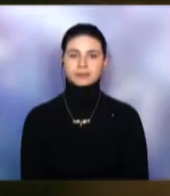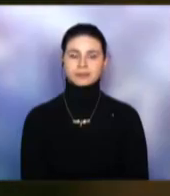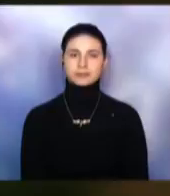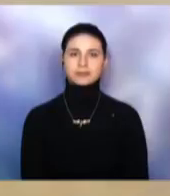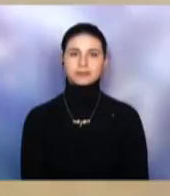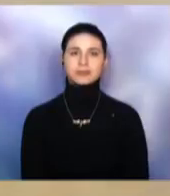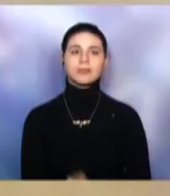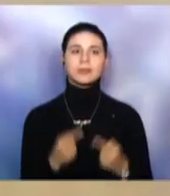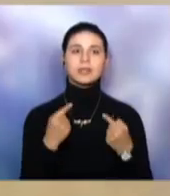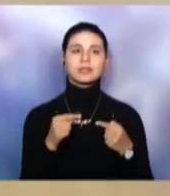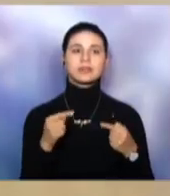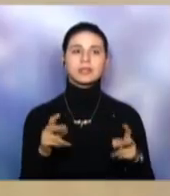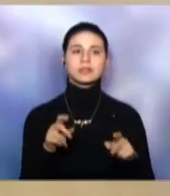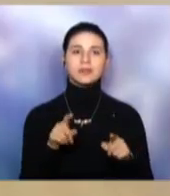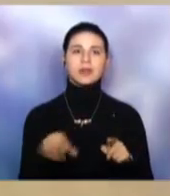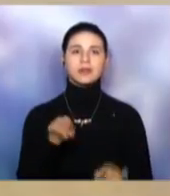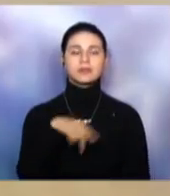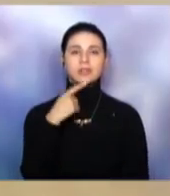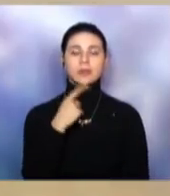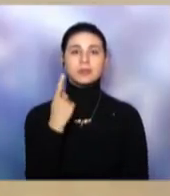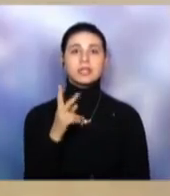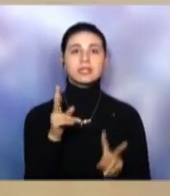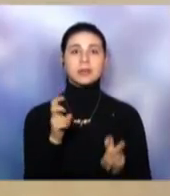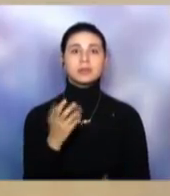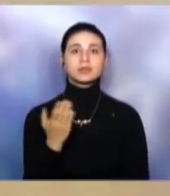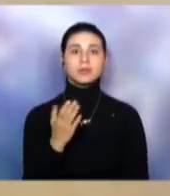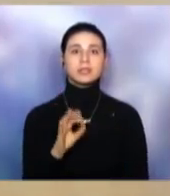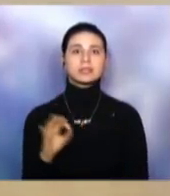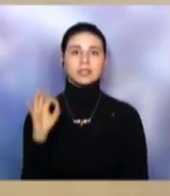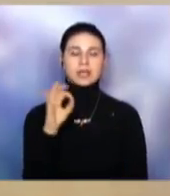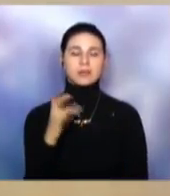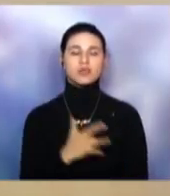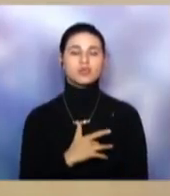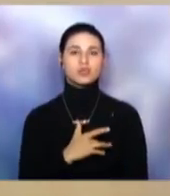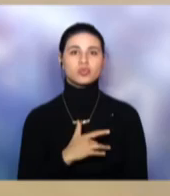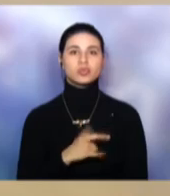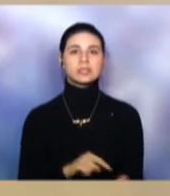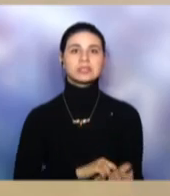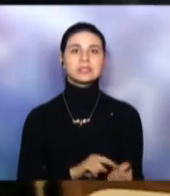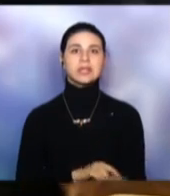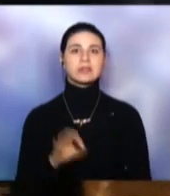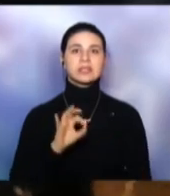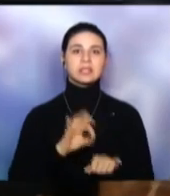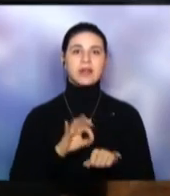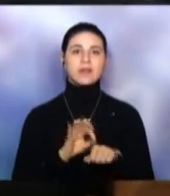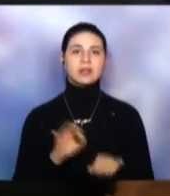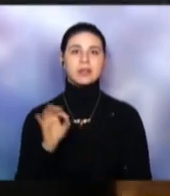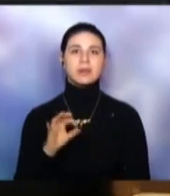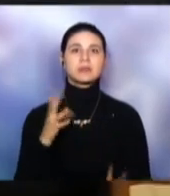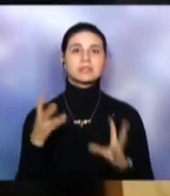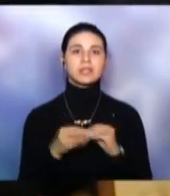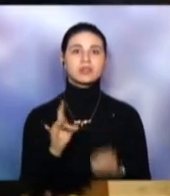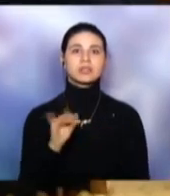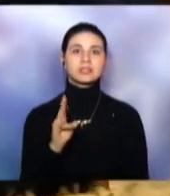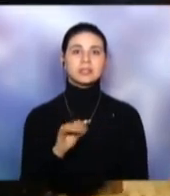სხვადასხვა სპეციალობის კოლეგები საუბრობთ ერთ თემაზე, თემაზე, რომელიც ეხება გულ-სისხლძარღვთა პათოლოგიას, გულ-სისხლძარღვთა დაავადებებს, საერთო